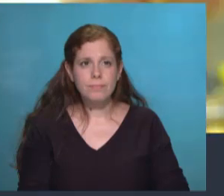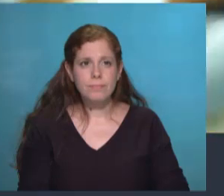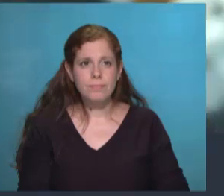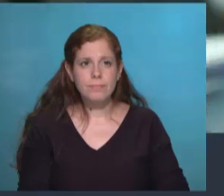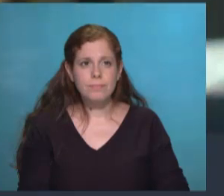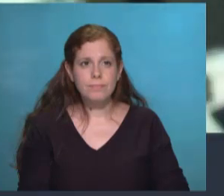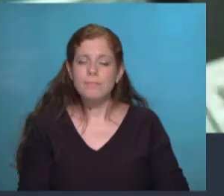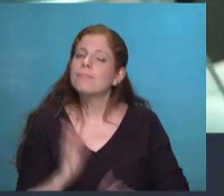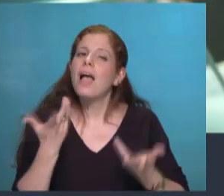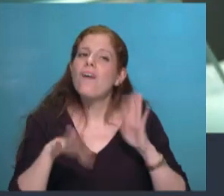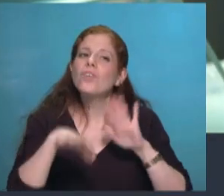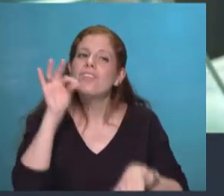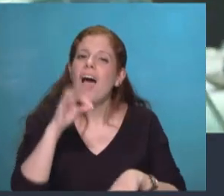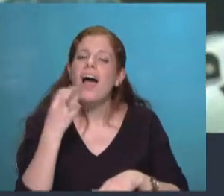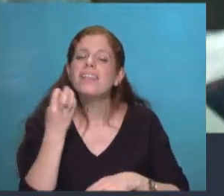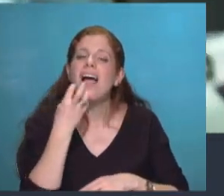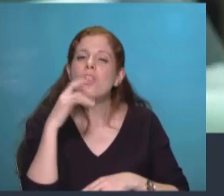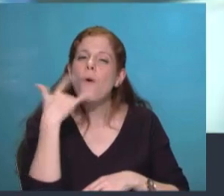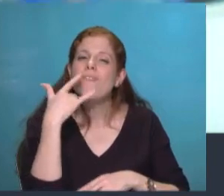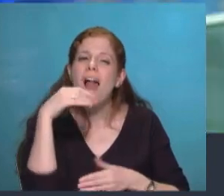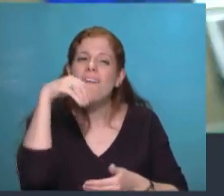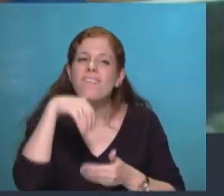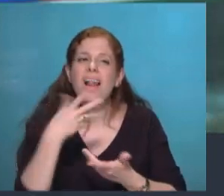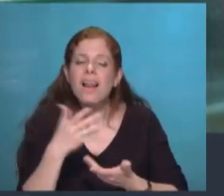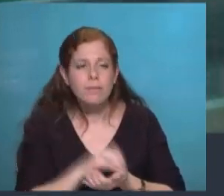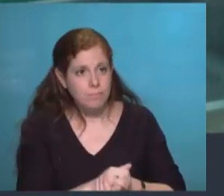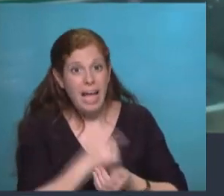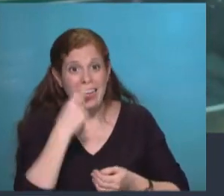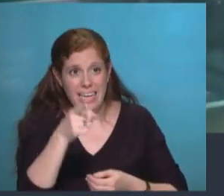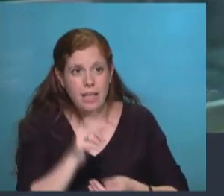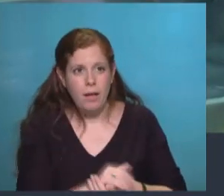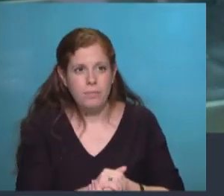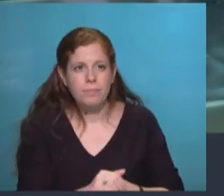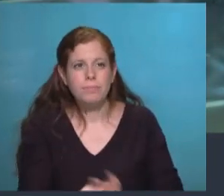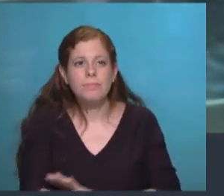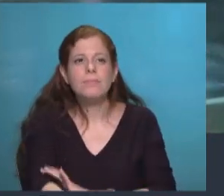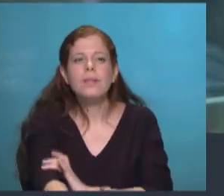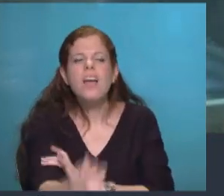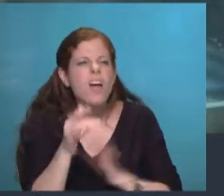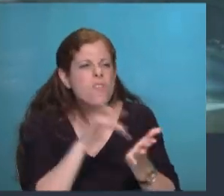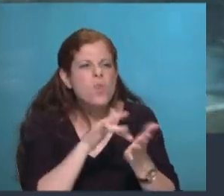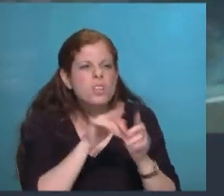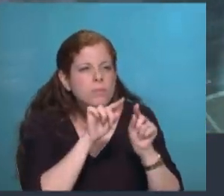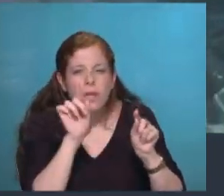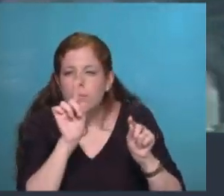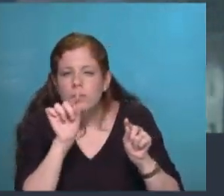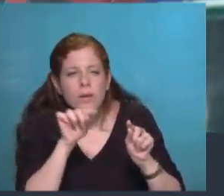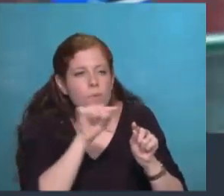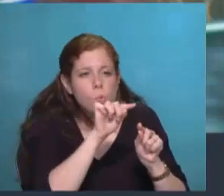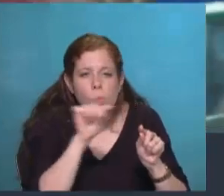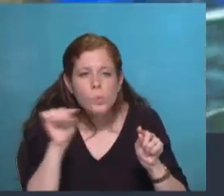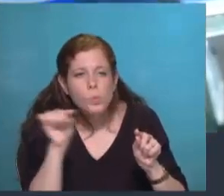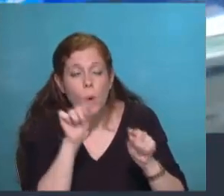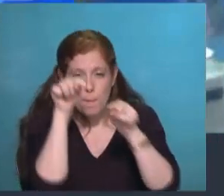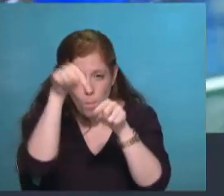איפה תבחר לשים את כדור הפלאפל שלך? אני? בוא נגיד לך איפה. איפה הוא נמצא פה בכלל? מי זה? שים אותו